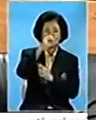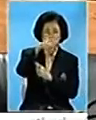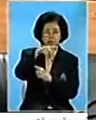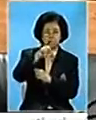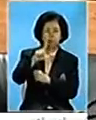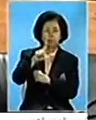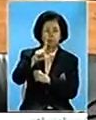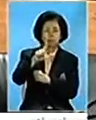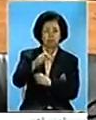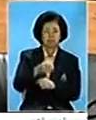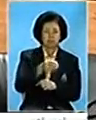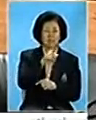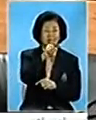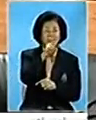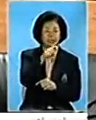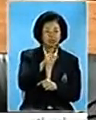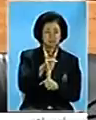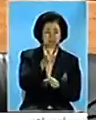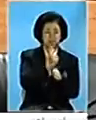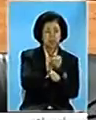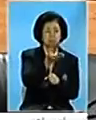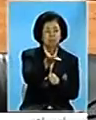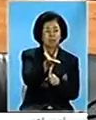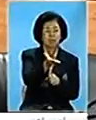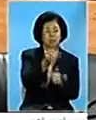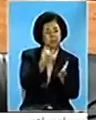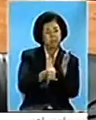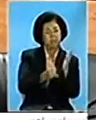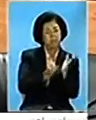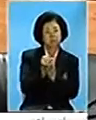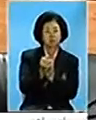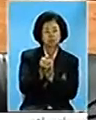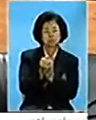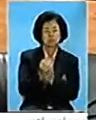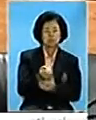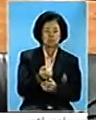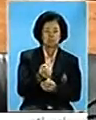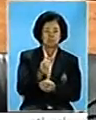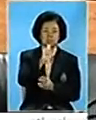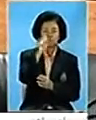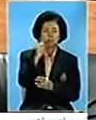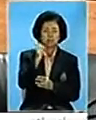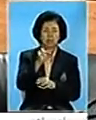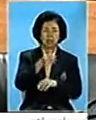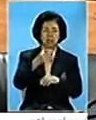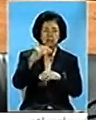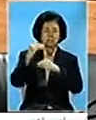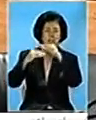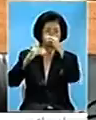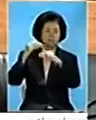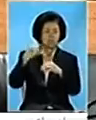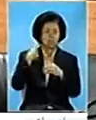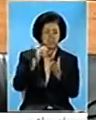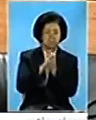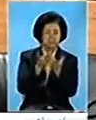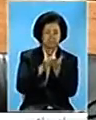ว่าการทำแบบนี้ผิดกฎหมายหรือไม่สภาพัฒนาการเมืองมีหนังสือไปถึงโพได้ไหมครับว่